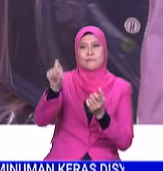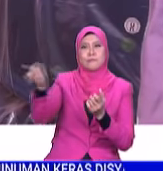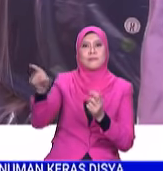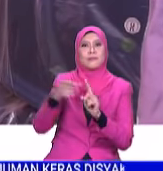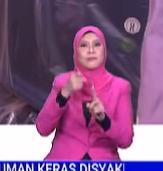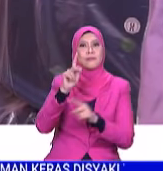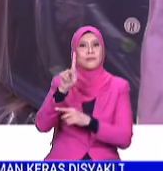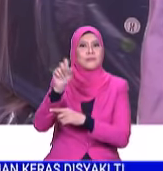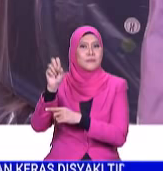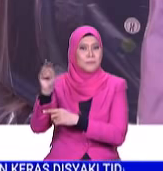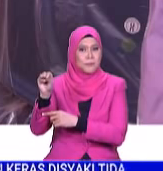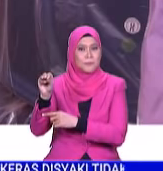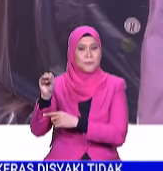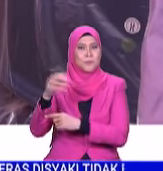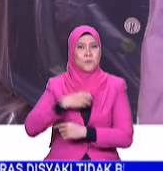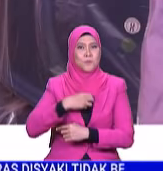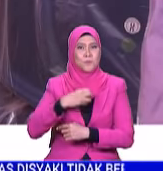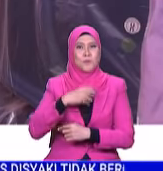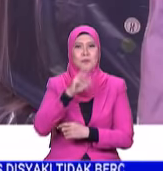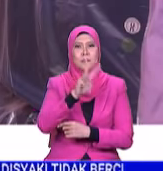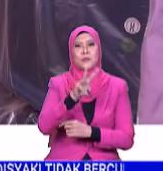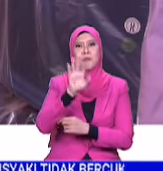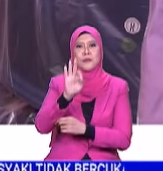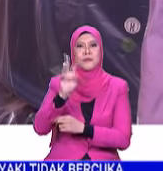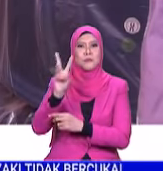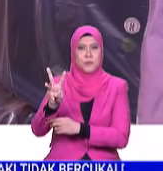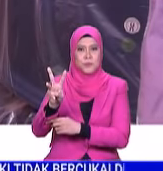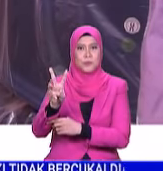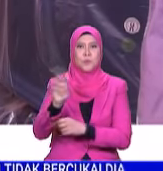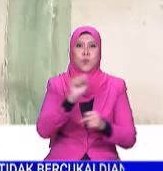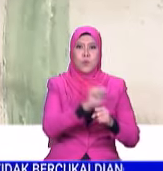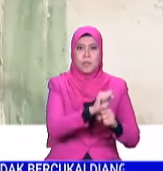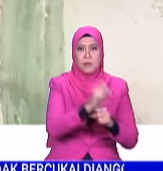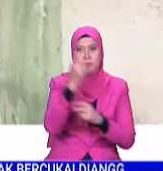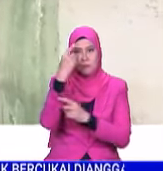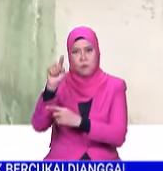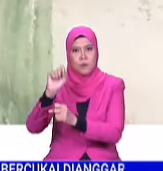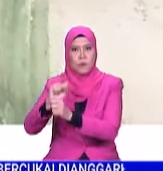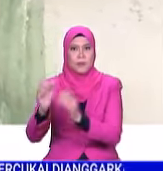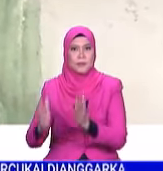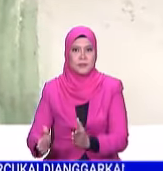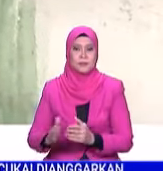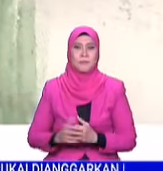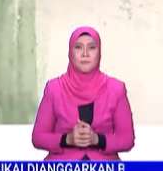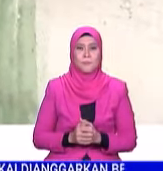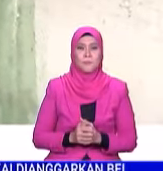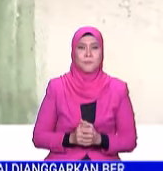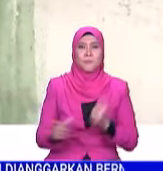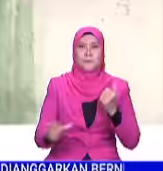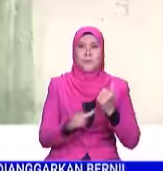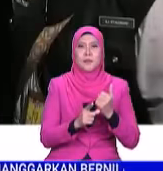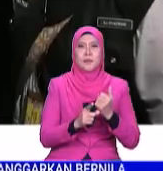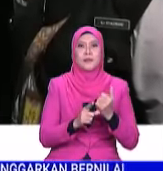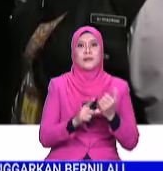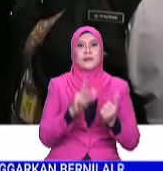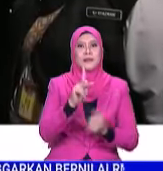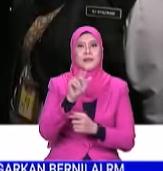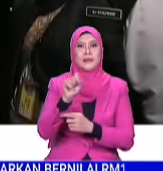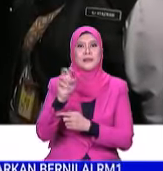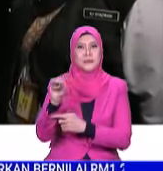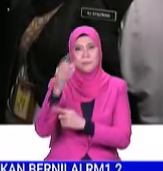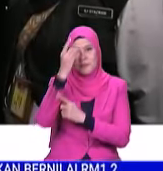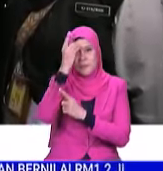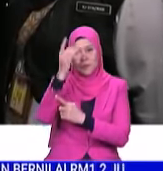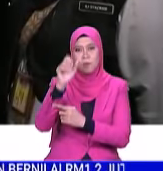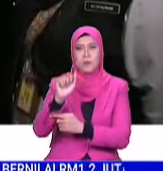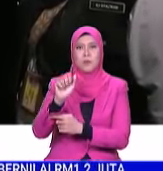Kementerian Sumber Manusia, iaitu WFW, Working for Workers. Menurut Timbalan Menteri Sumber Manusia, Dato' Awang